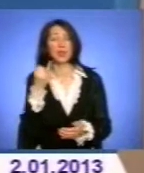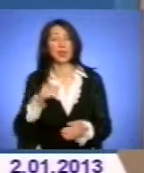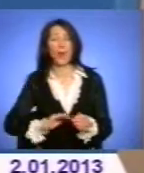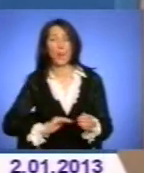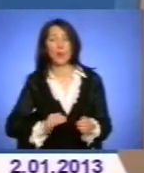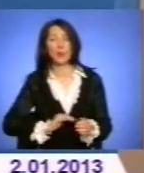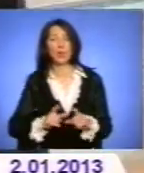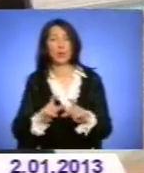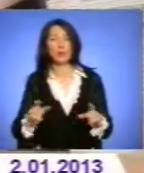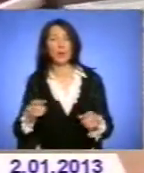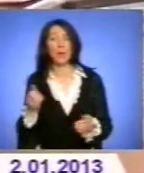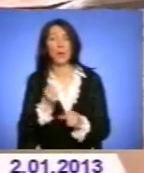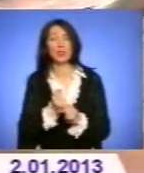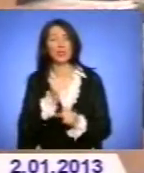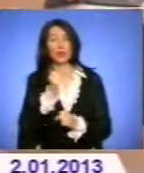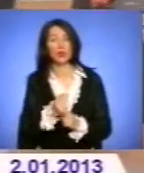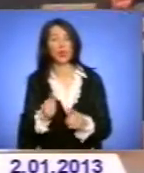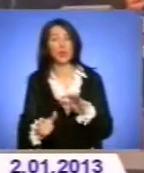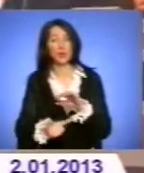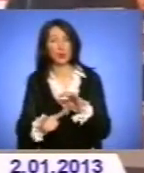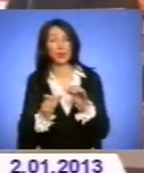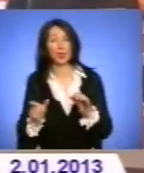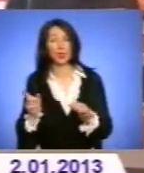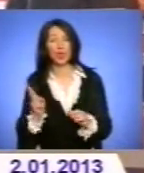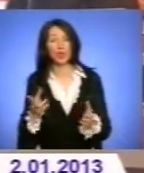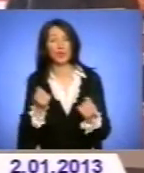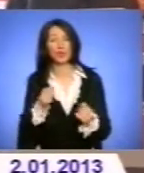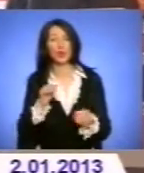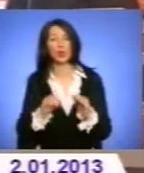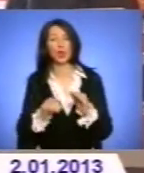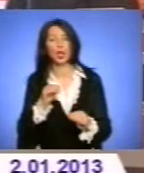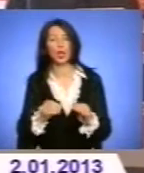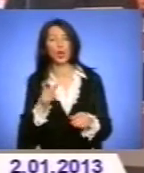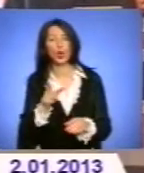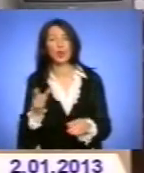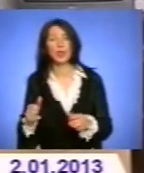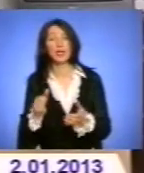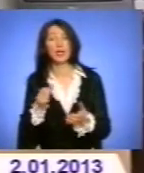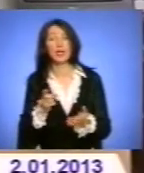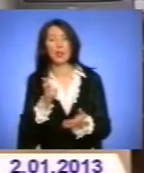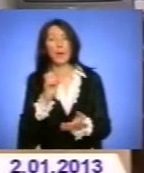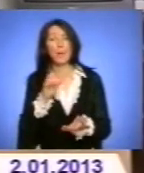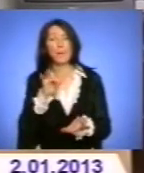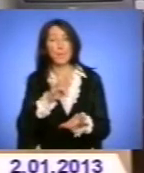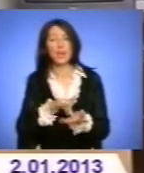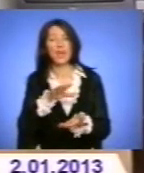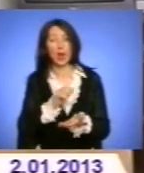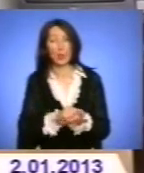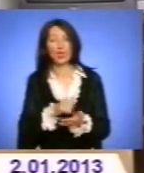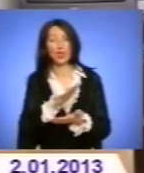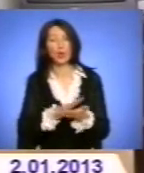працевлаштувати безробітних. Вона обіцяє, що для тих, хто візьме до штату людей із біржі праці, протягом року